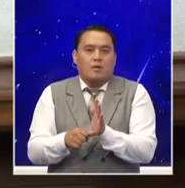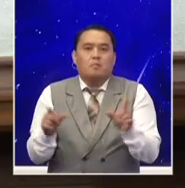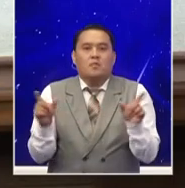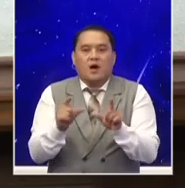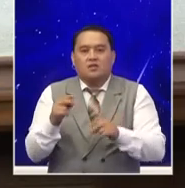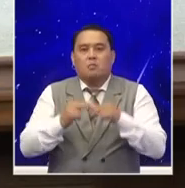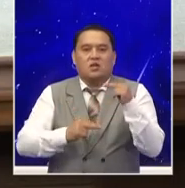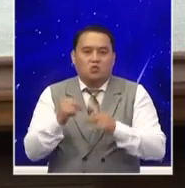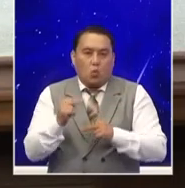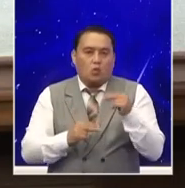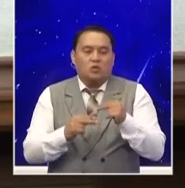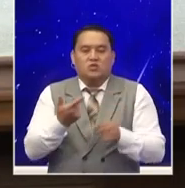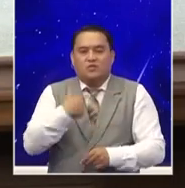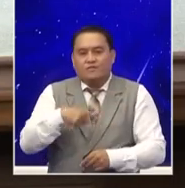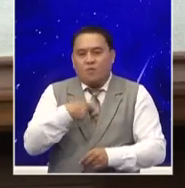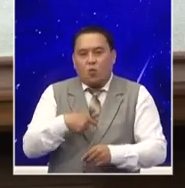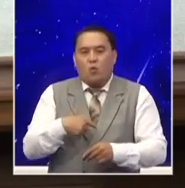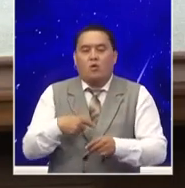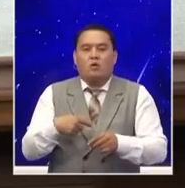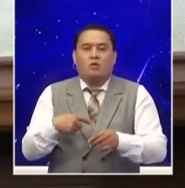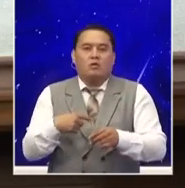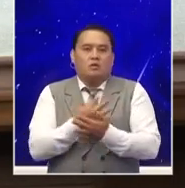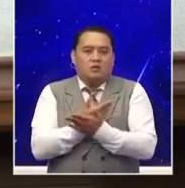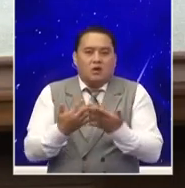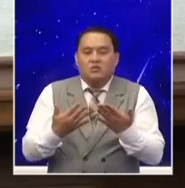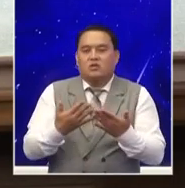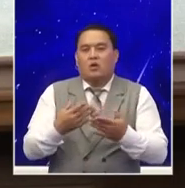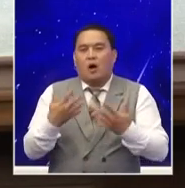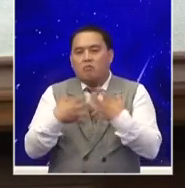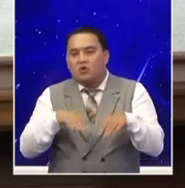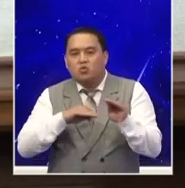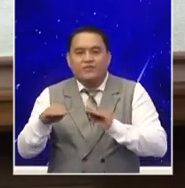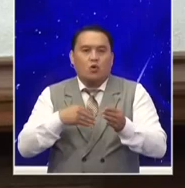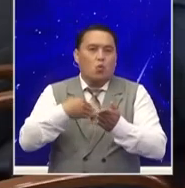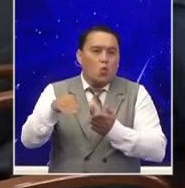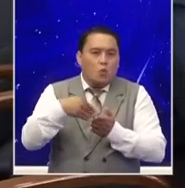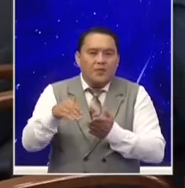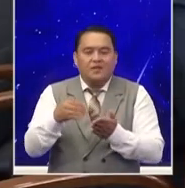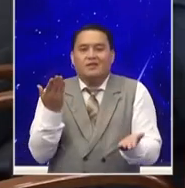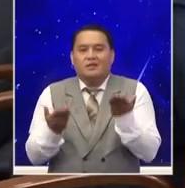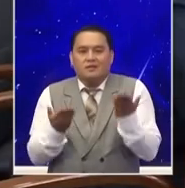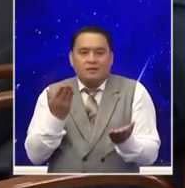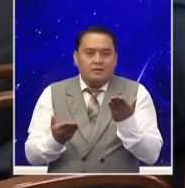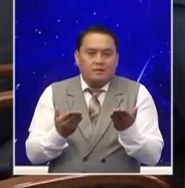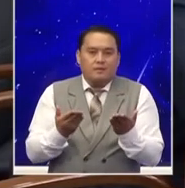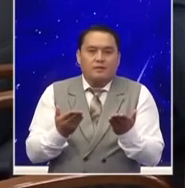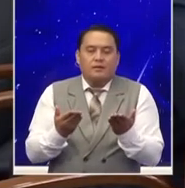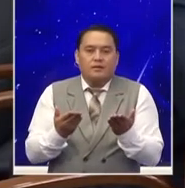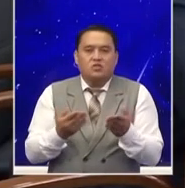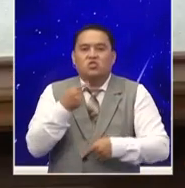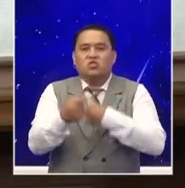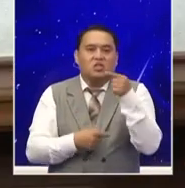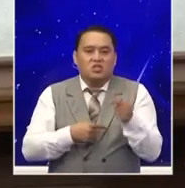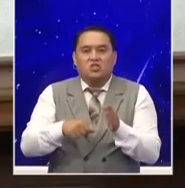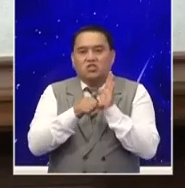магазинчик построит, пока вот эти 10 коров купит, понимаешь, вот. Или там какое-то оборудование купит. Через